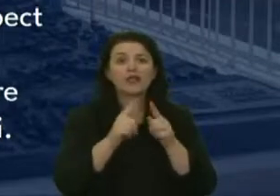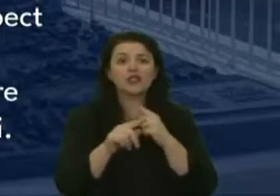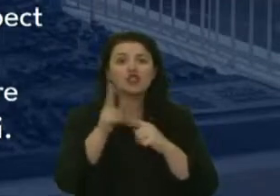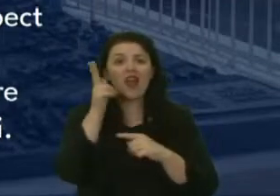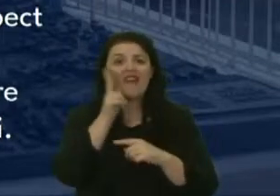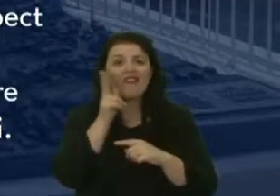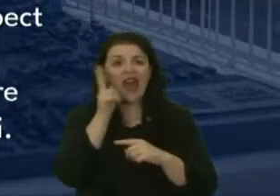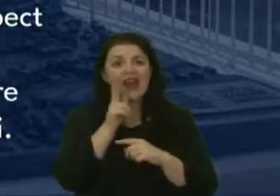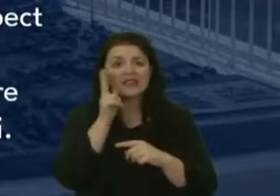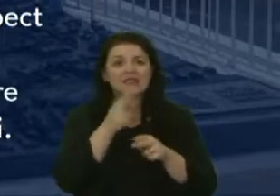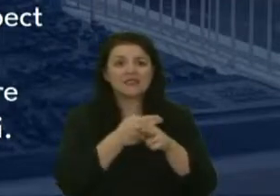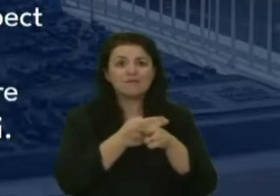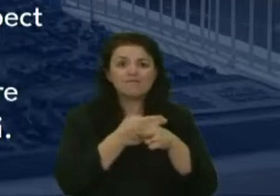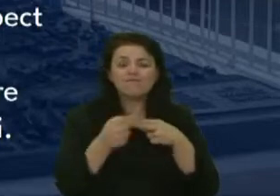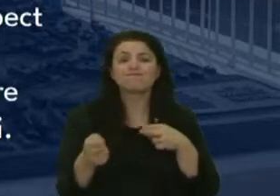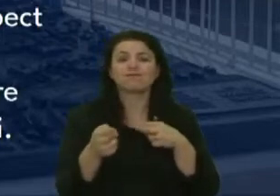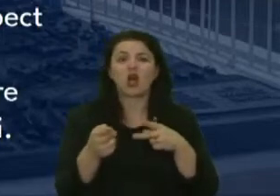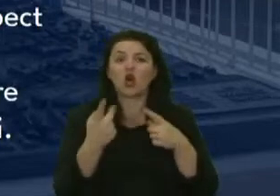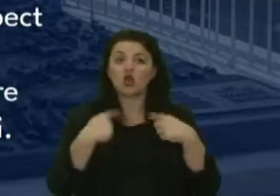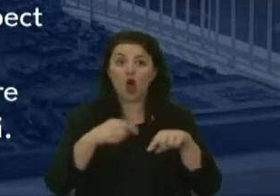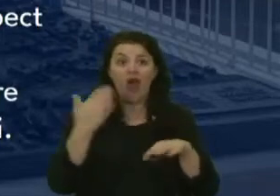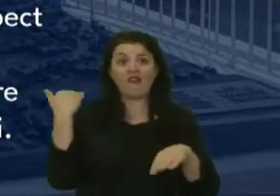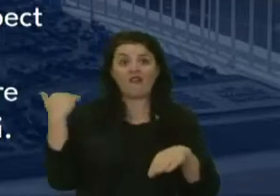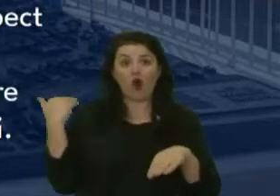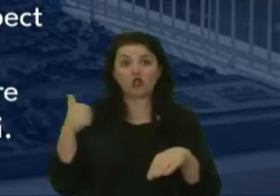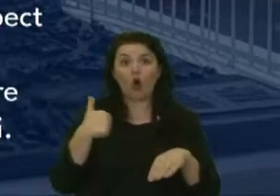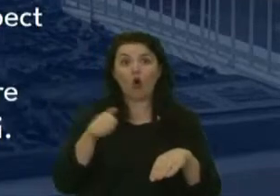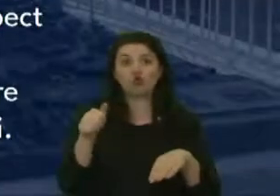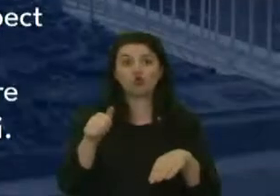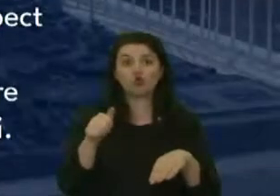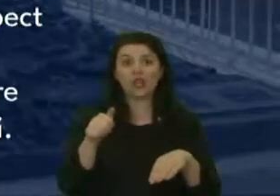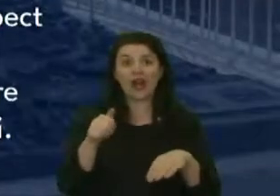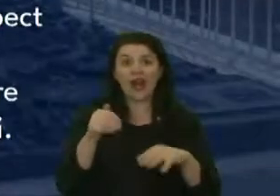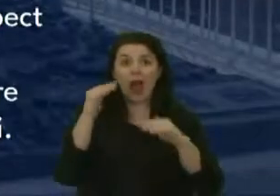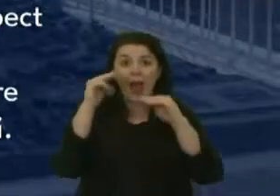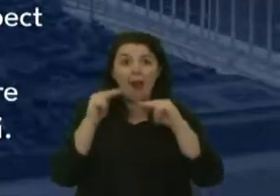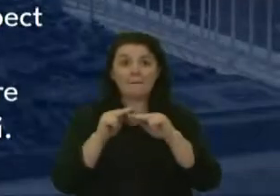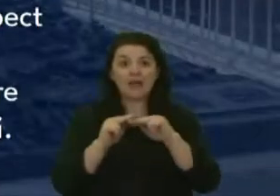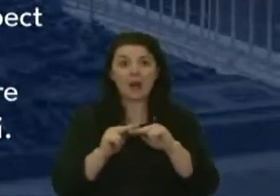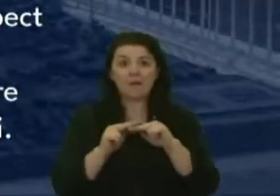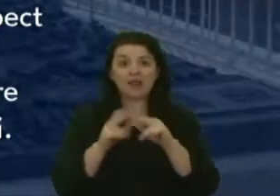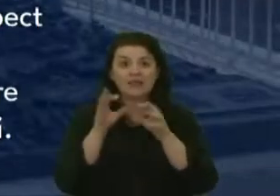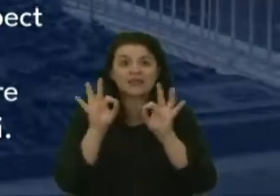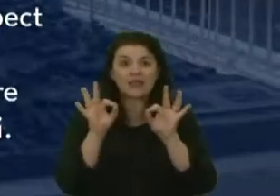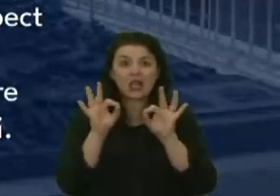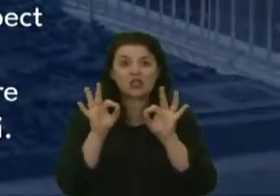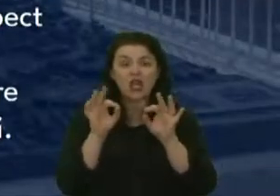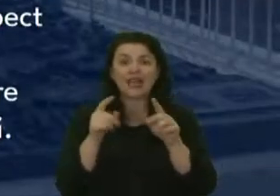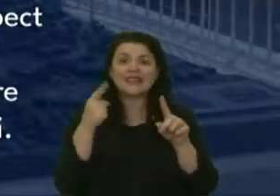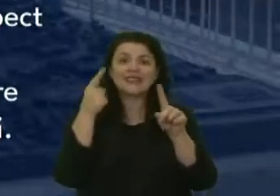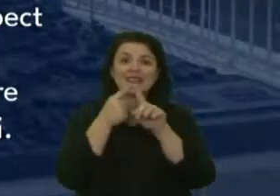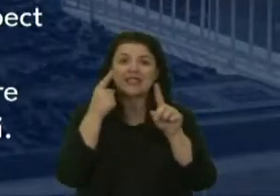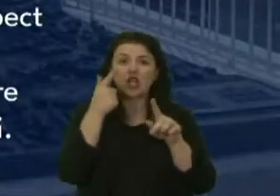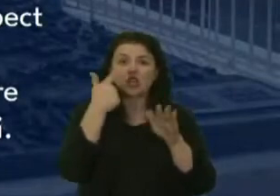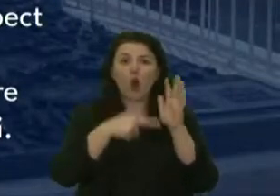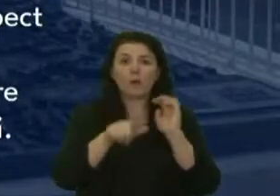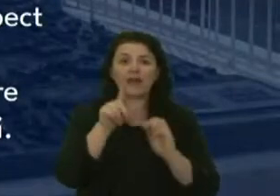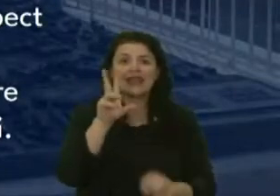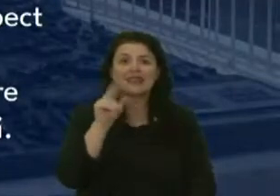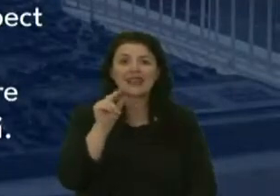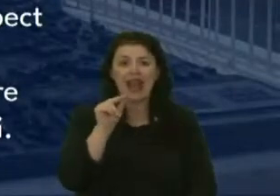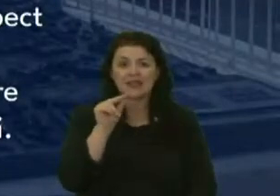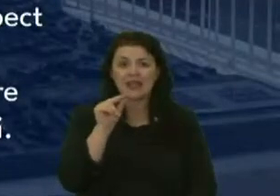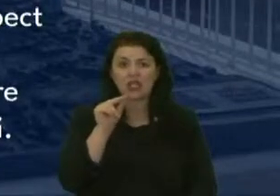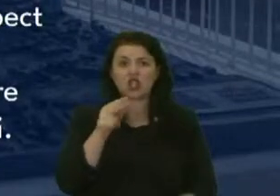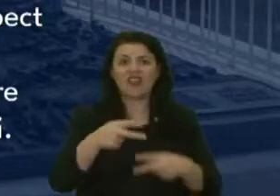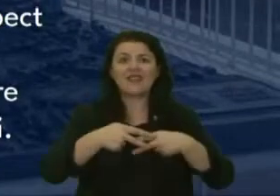nepoluante am fost în primele 100 cum scrie acolo după care am intrat în primele 10 orașe cu țintă ca până în 2030 să atingem acest obiectiv de